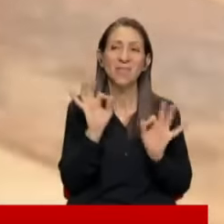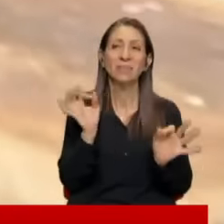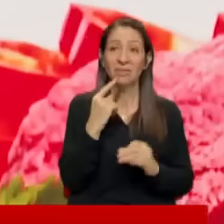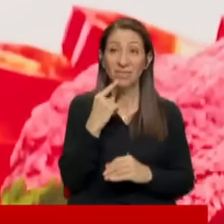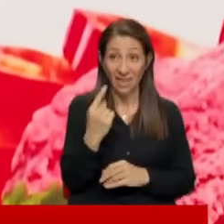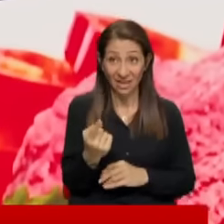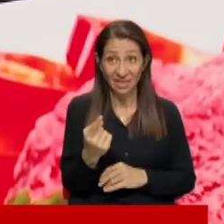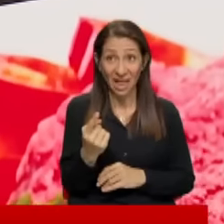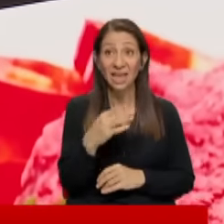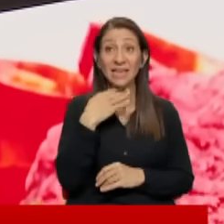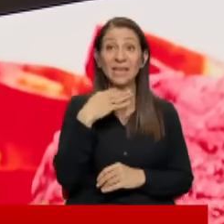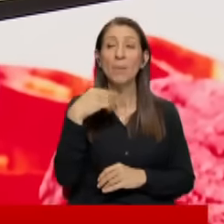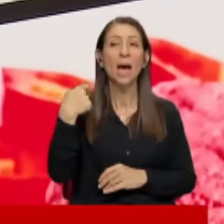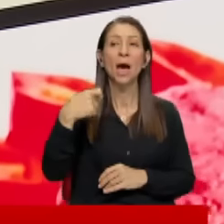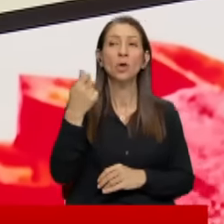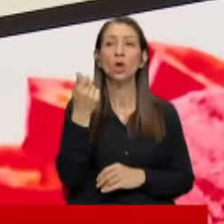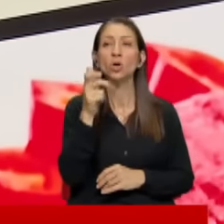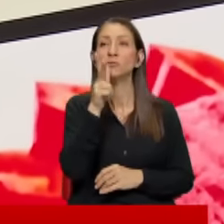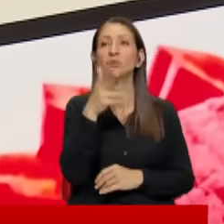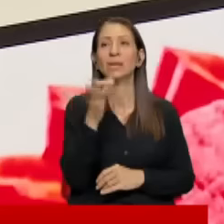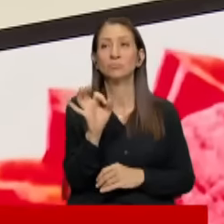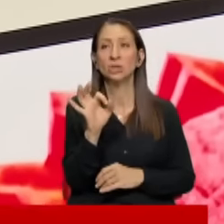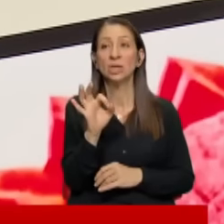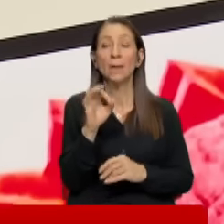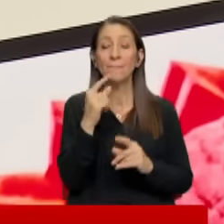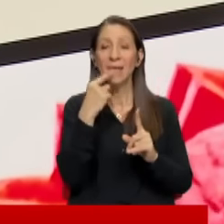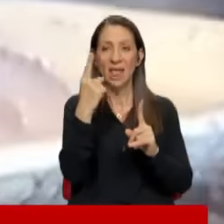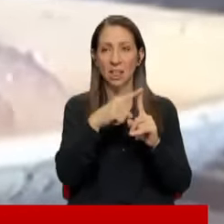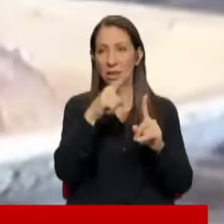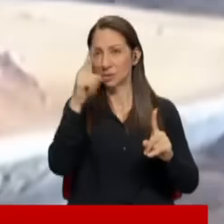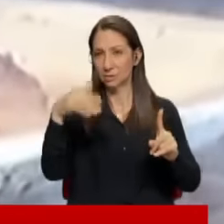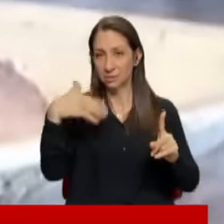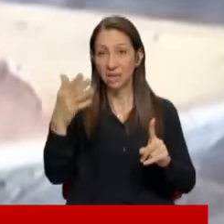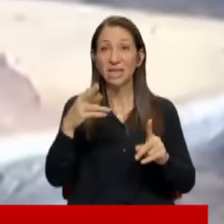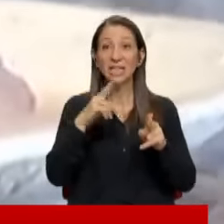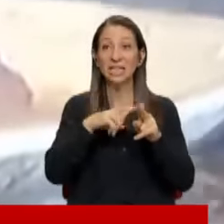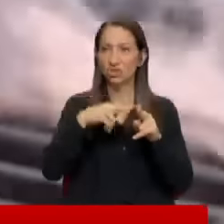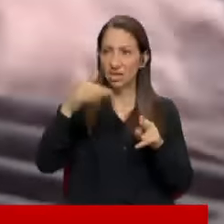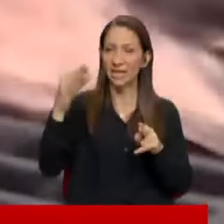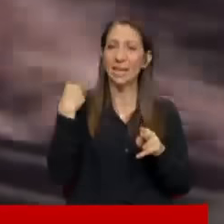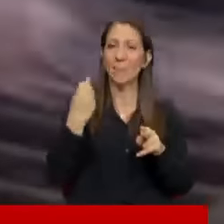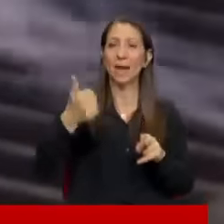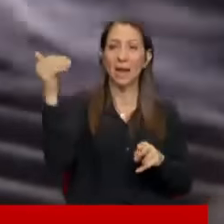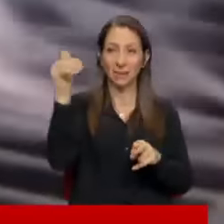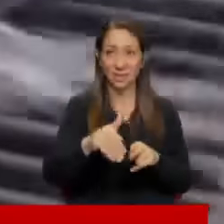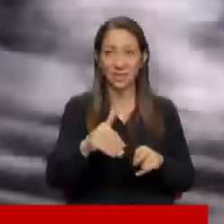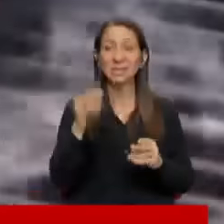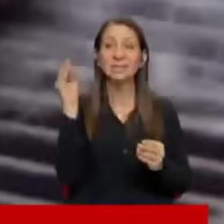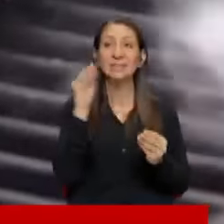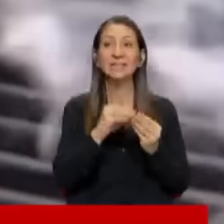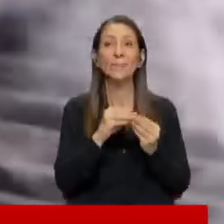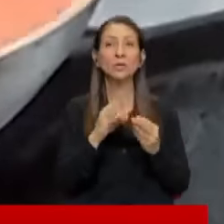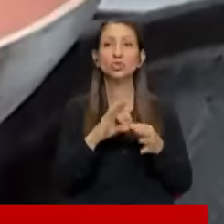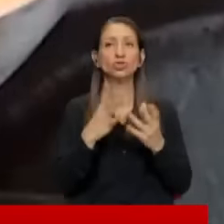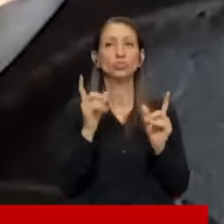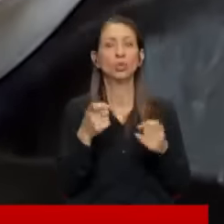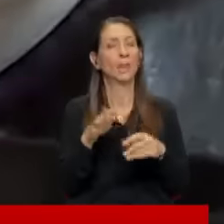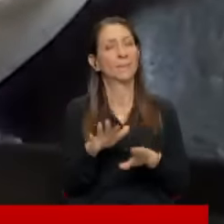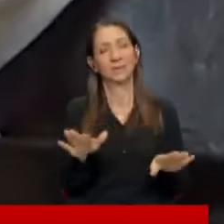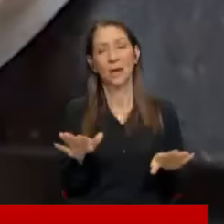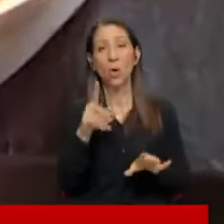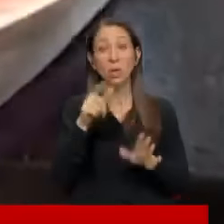itiraf ettiğinde kıymanın kilosu 360 liraydı. Aradan bir yıl geçti. Kirişçi gitti, yeni bakan geldi. Zamlara ise çözüm